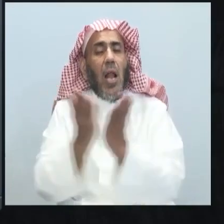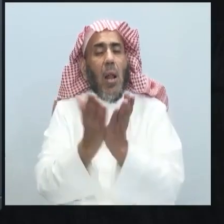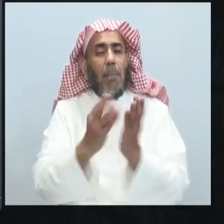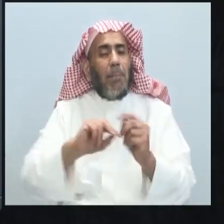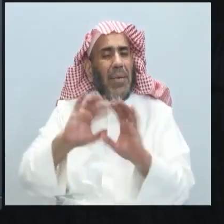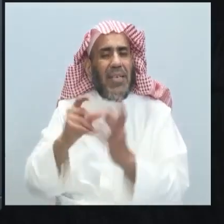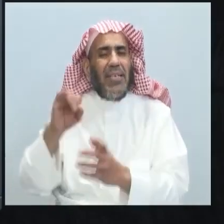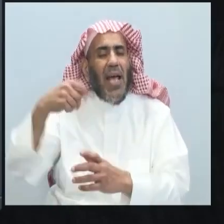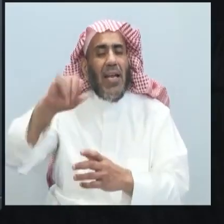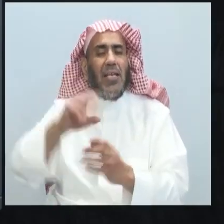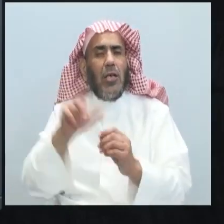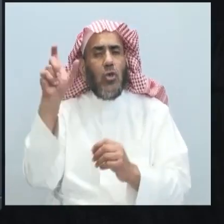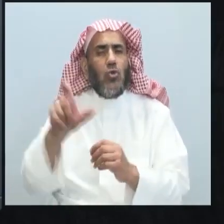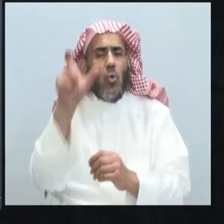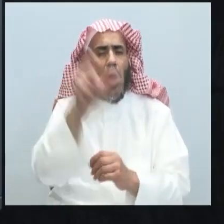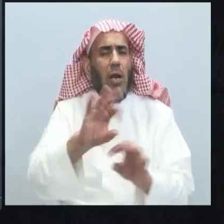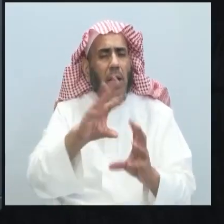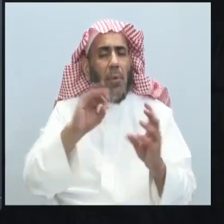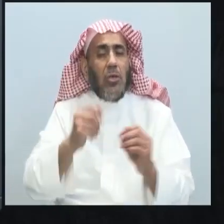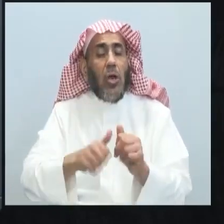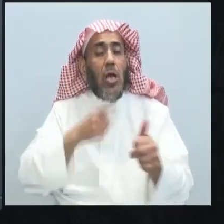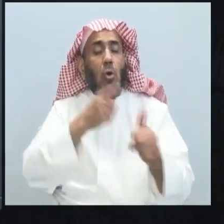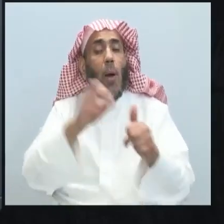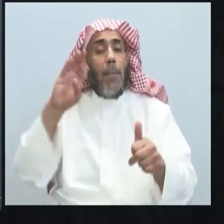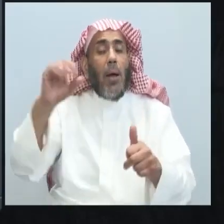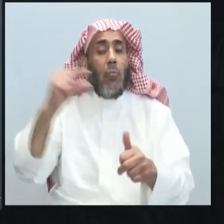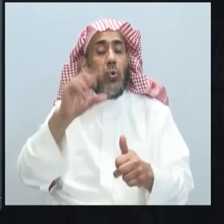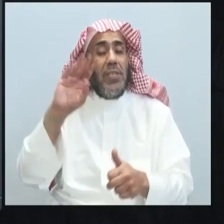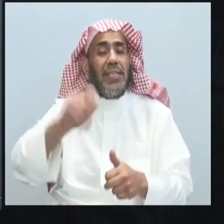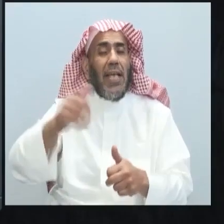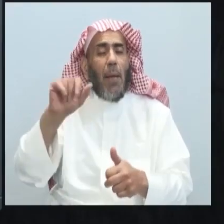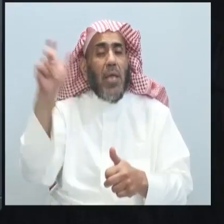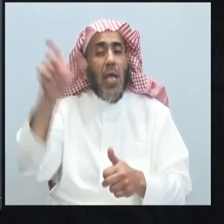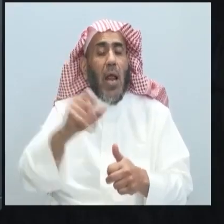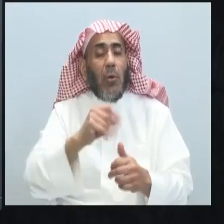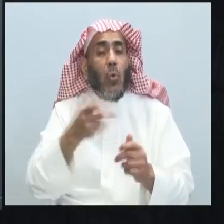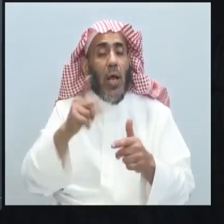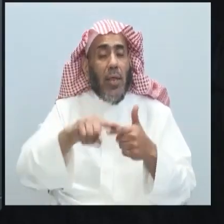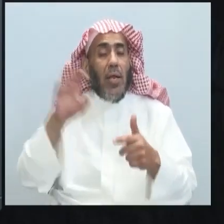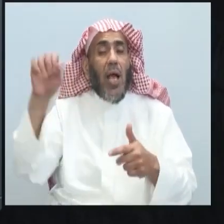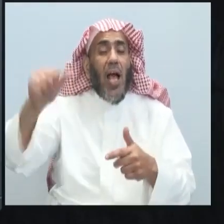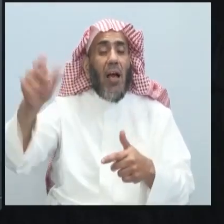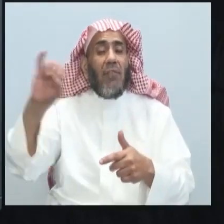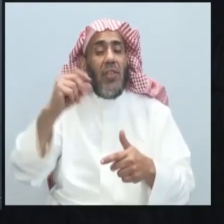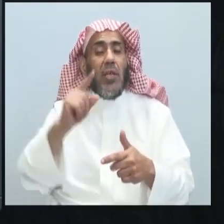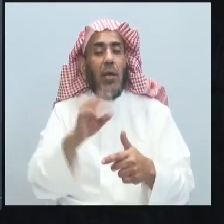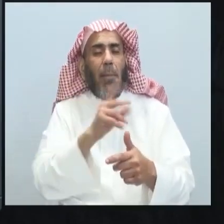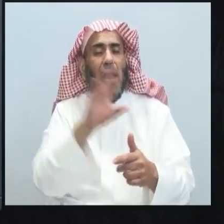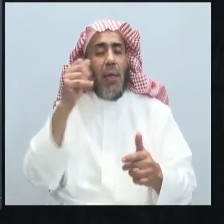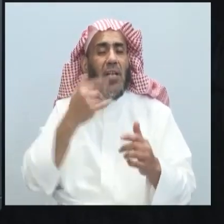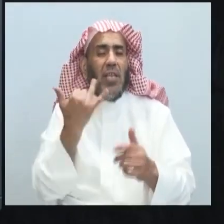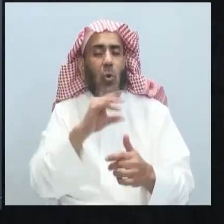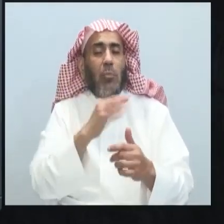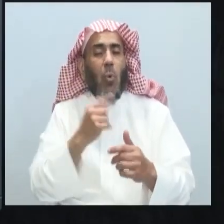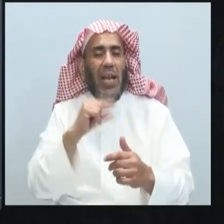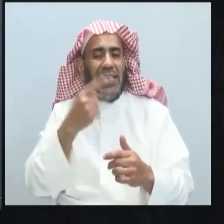نماذج من شعراء هذه المدرسه رائدها محمود سامي البارودي ذكرنا له نموذج وكذلك حافظ ابراهيم في حديثه عن اللغه العربيه